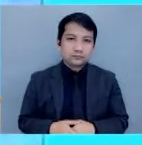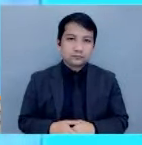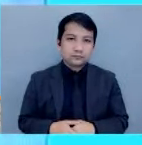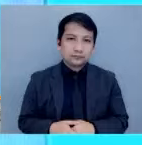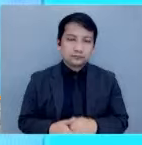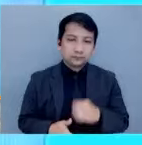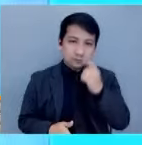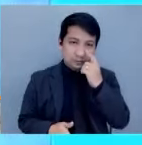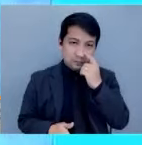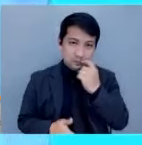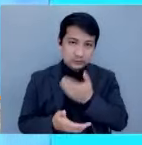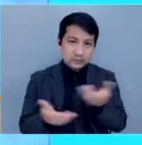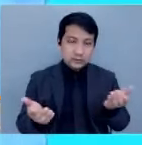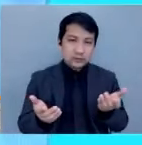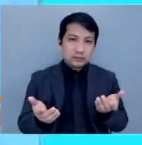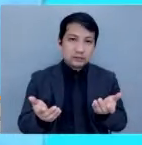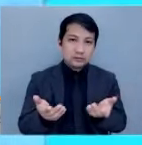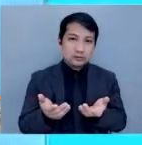Kumusta po kayo?